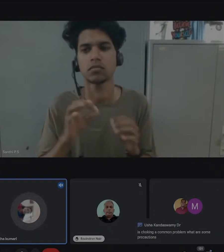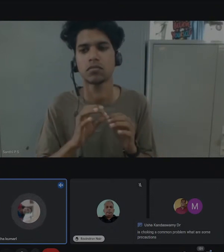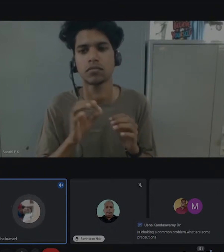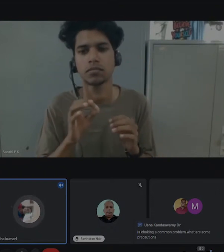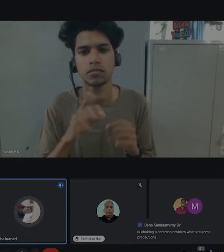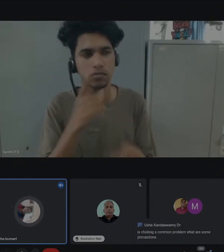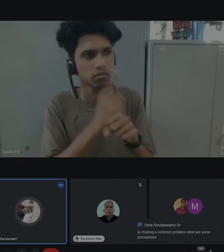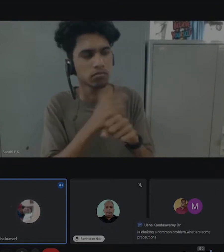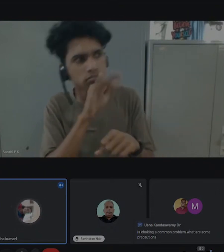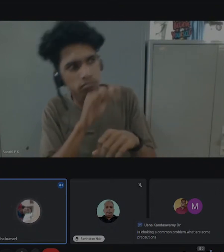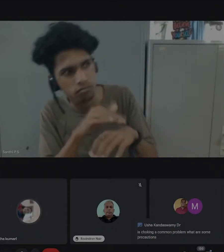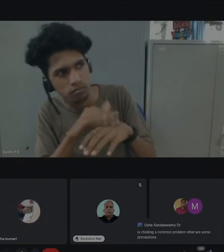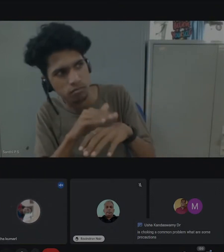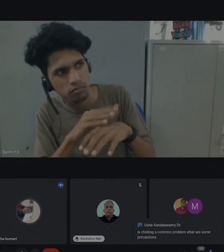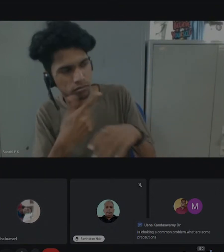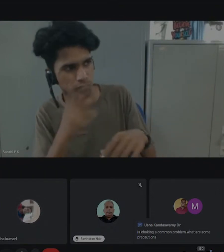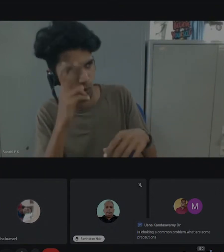ഹലോ.